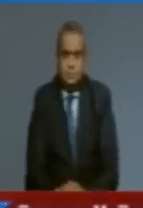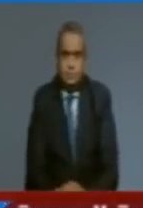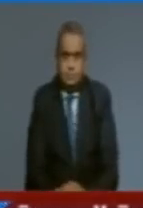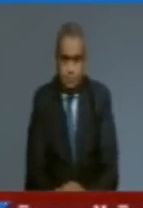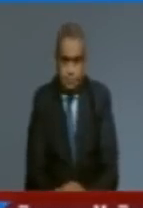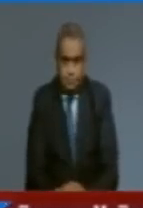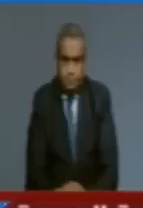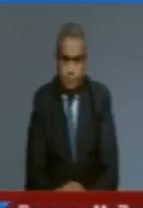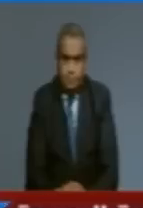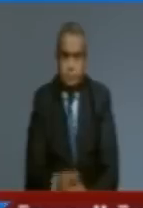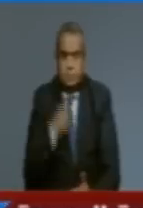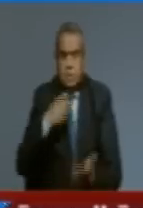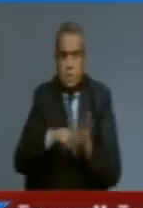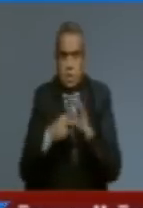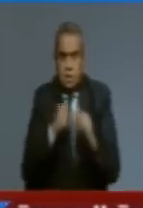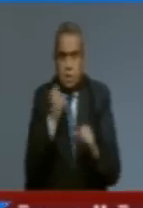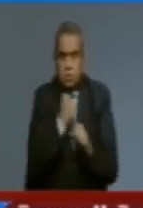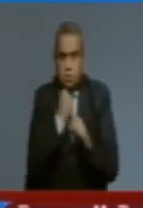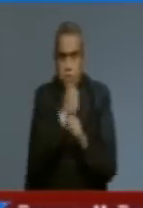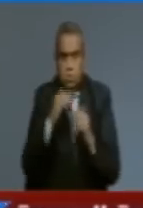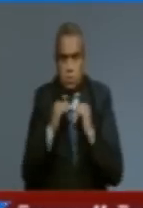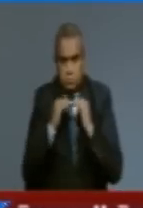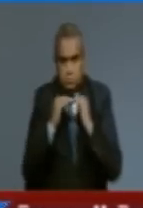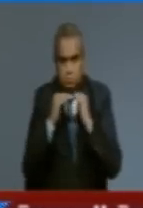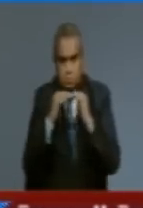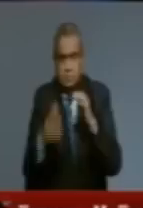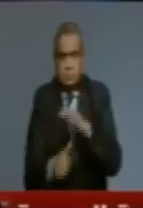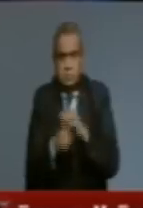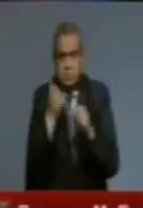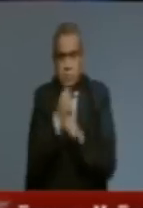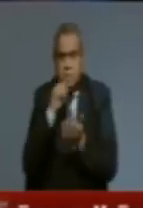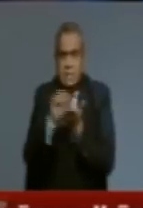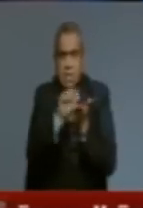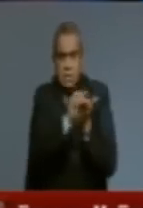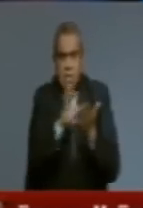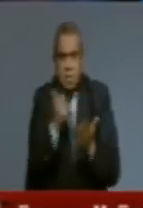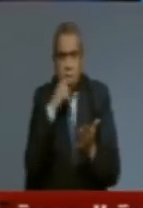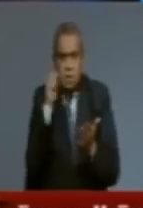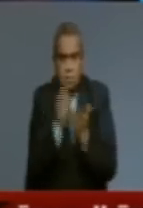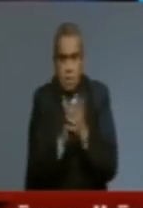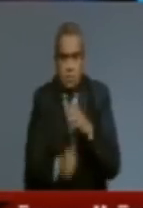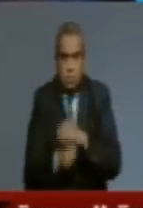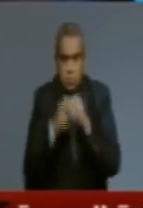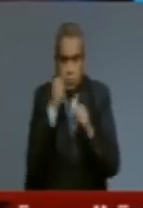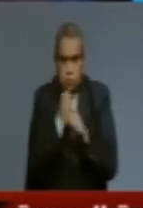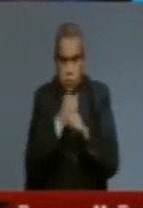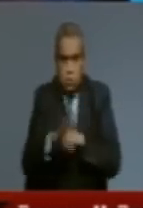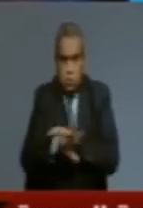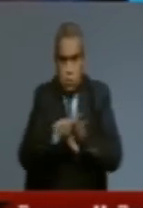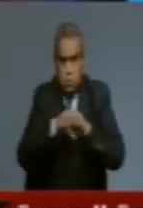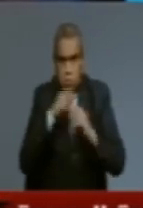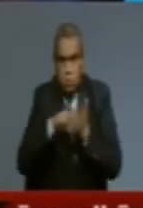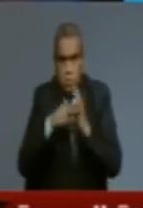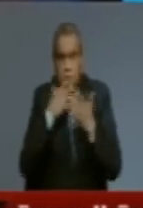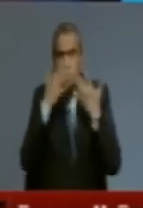وهو يعمل على تحسين مستوى معيشة في البلدان. لابد من إيجاد مشاريع